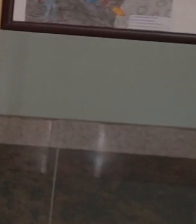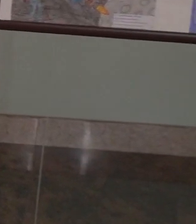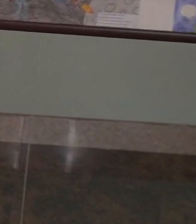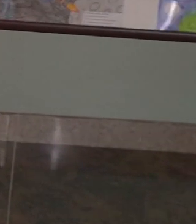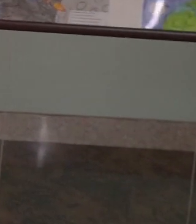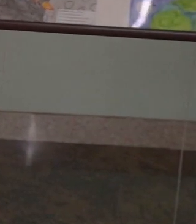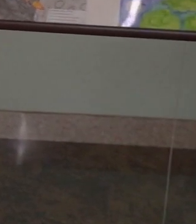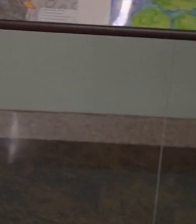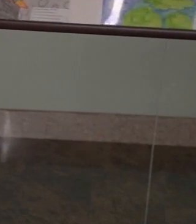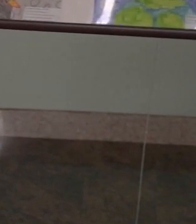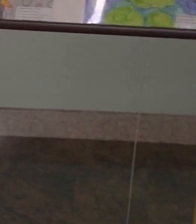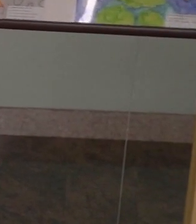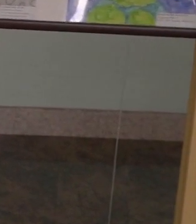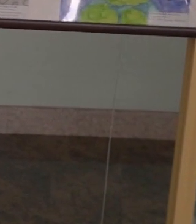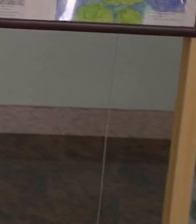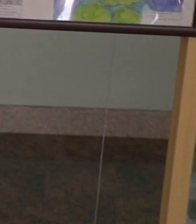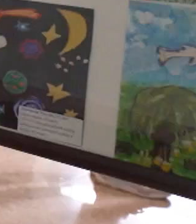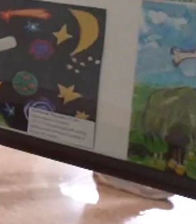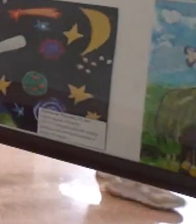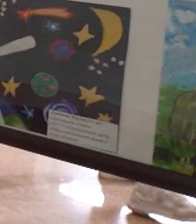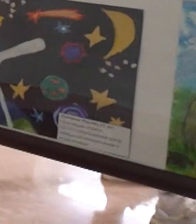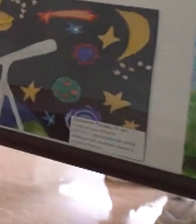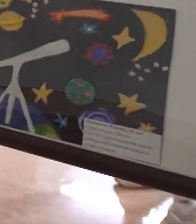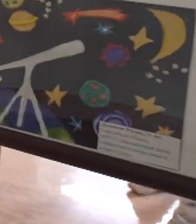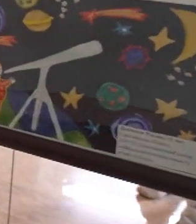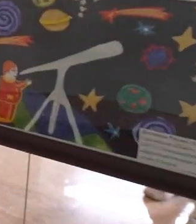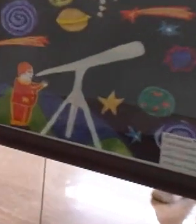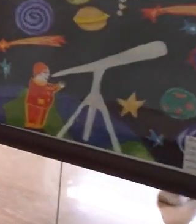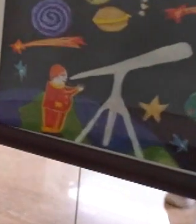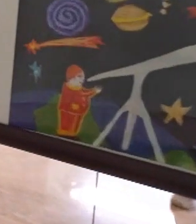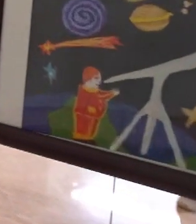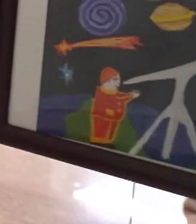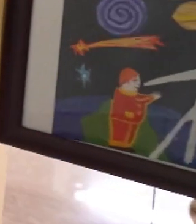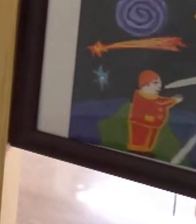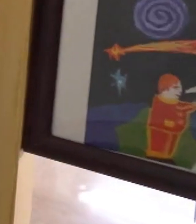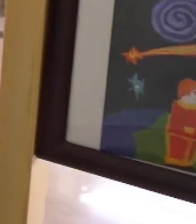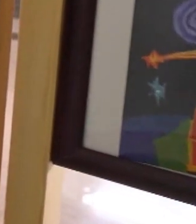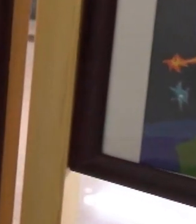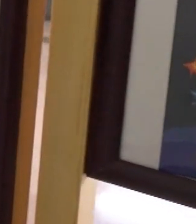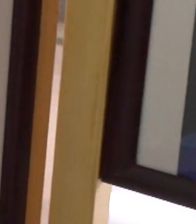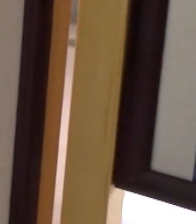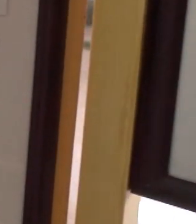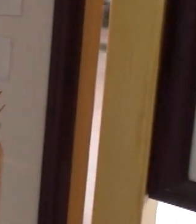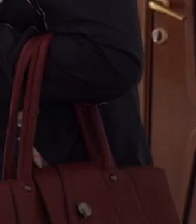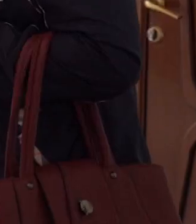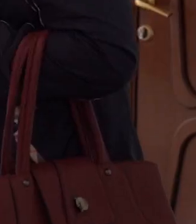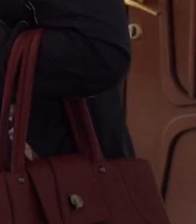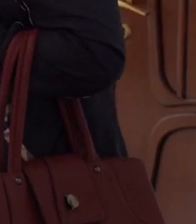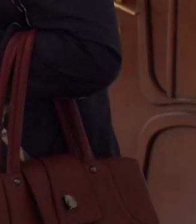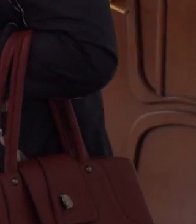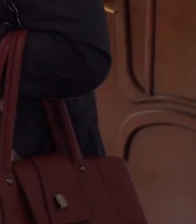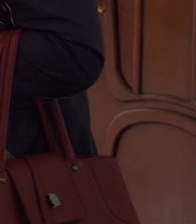работ для итогового экспозиции выбрали 90 4 рисунка ребята из нашего региона тема каждого будущая профессия